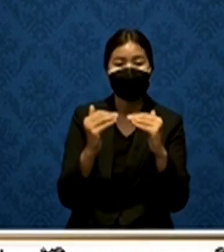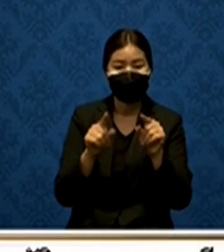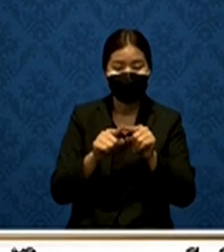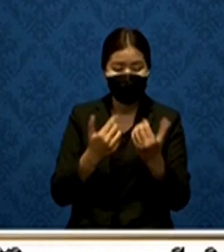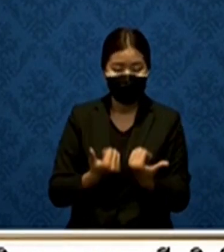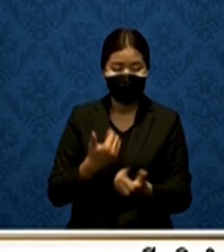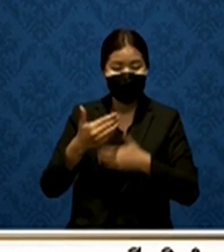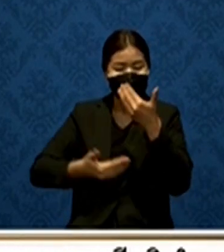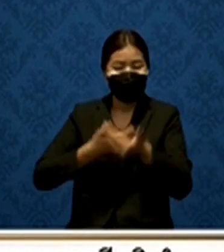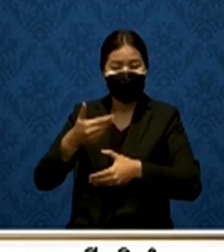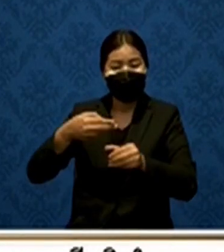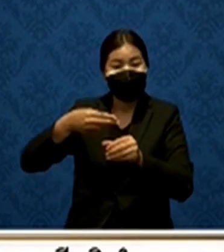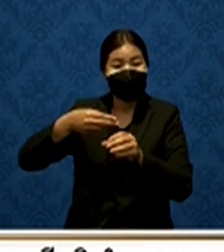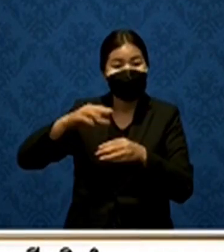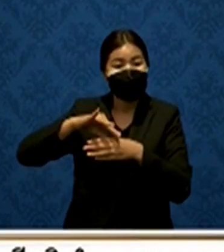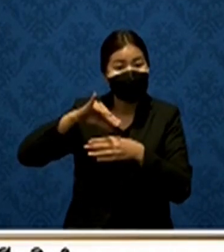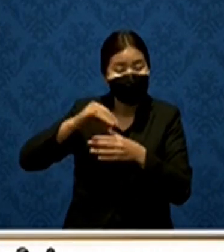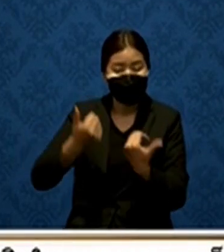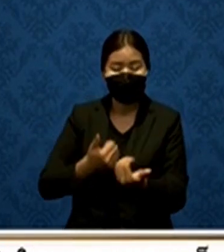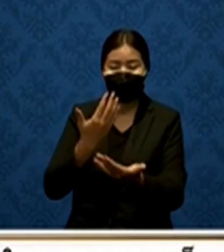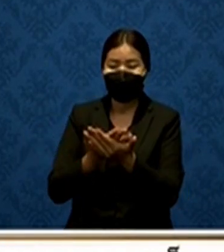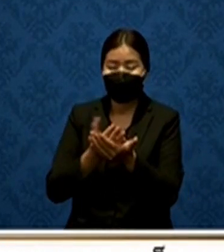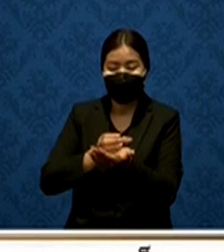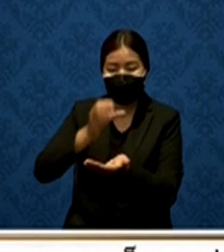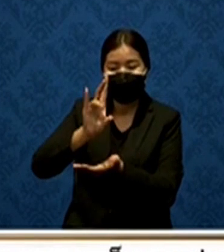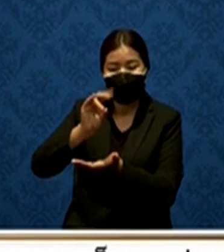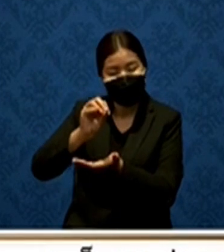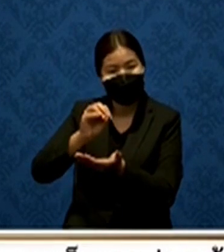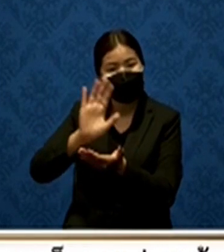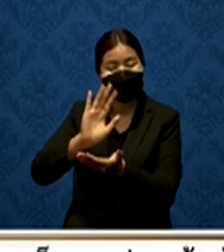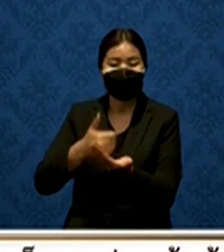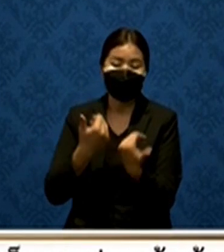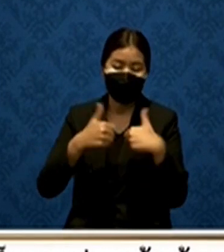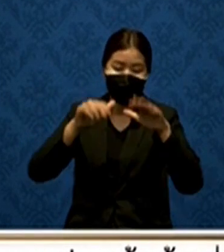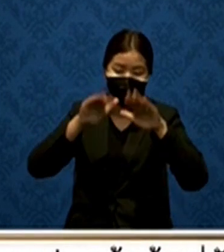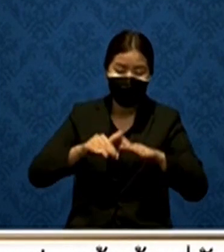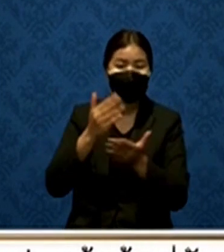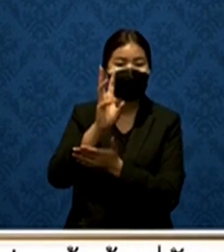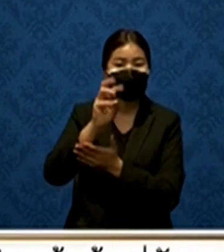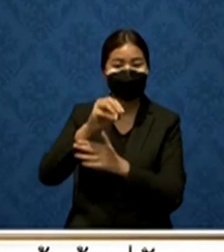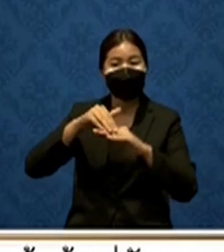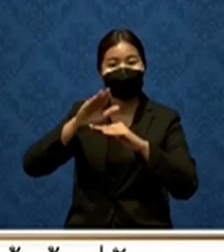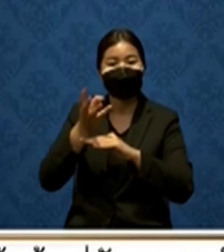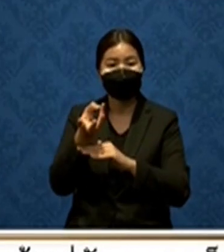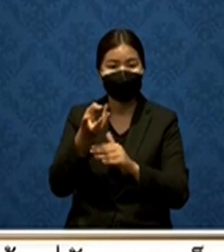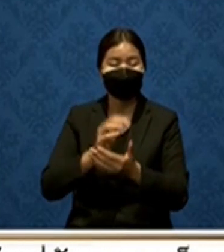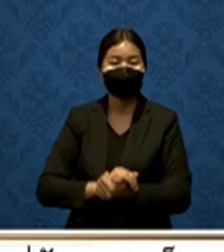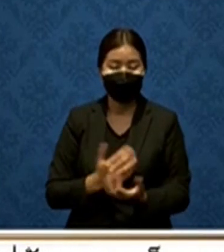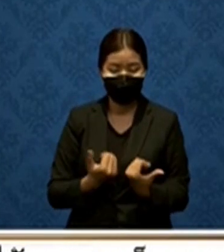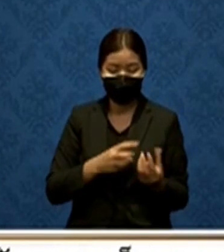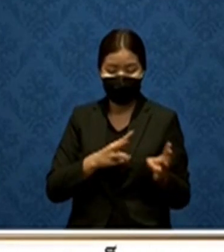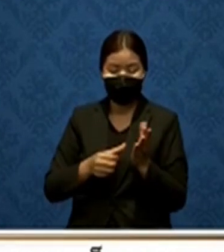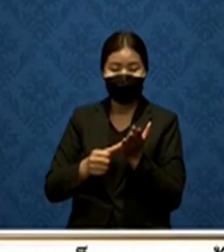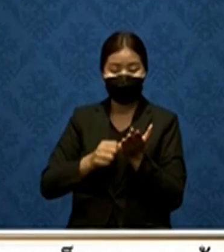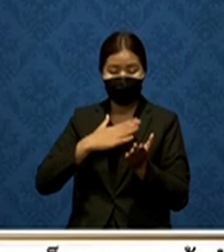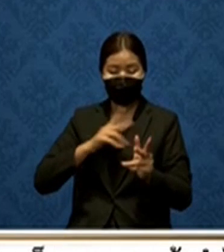ามกวดวนนี้จึงปลบลงมาแทนทจะ70 กวาก็เหลือ 60 กวบาทโยประมาณอันนี้ก็คอวิธีการแ้ปัหาของก